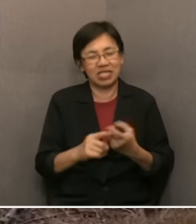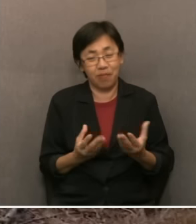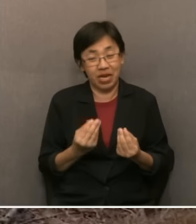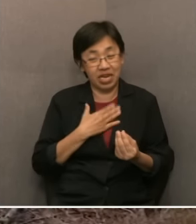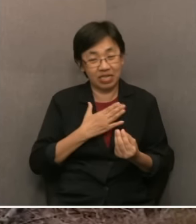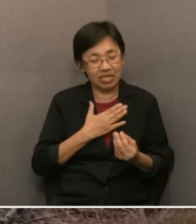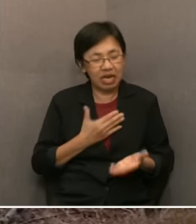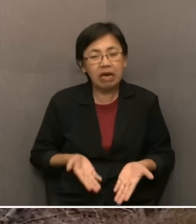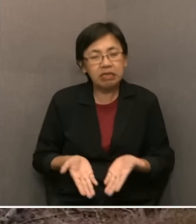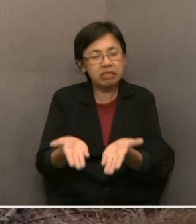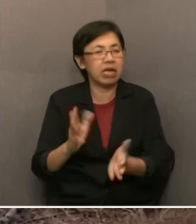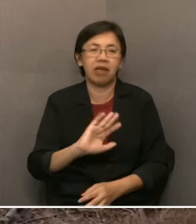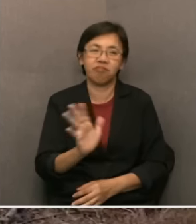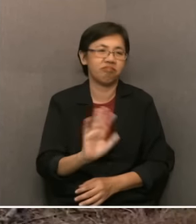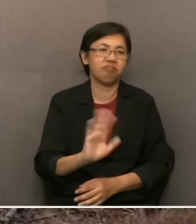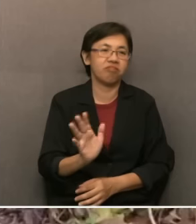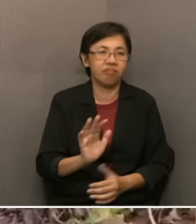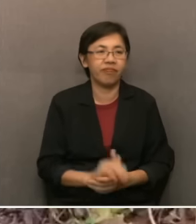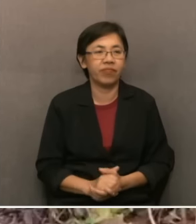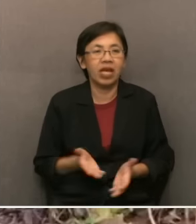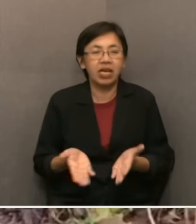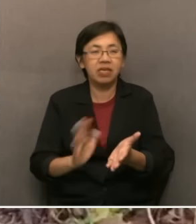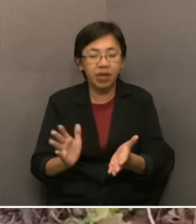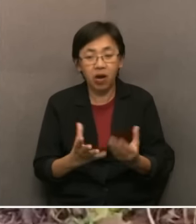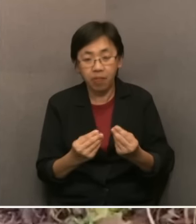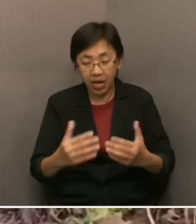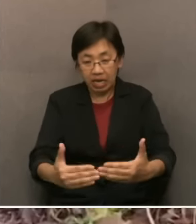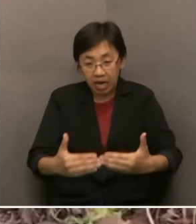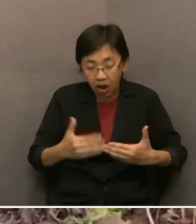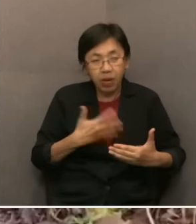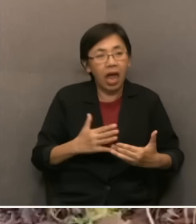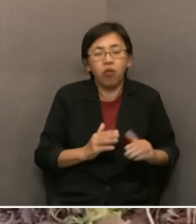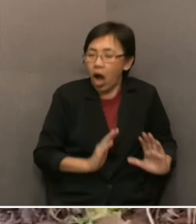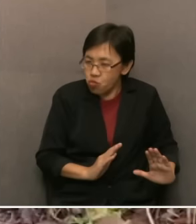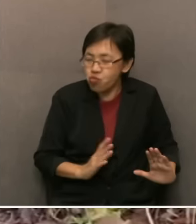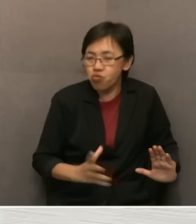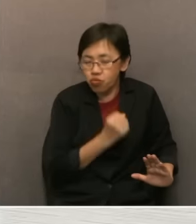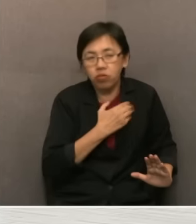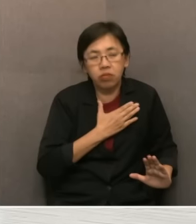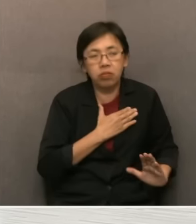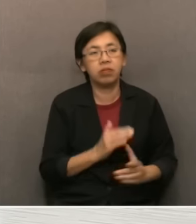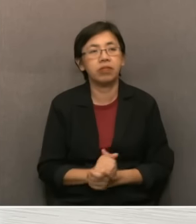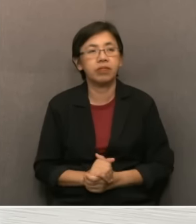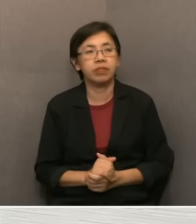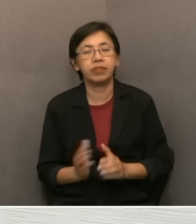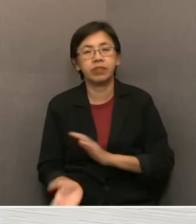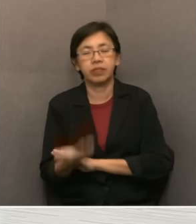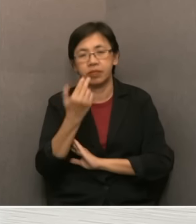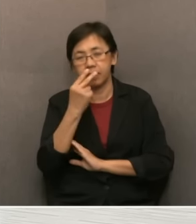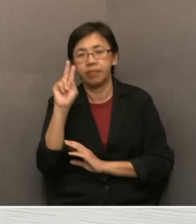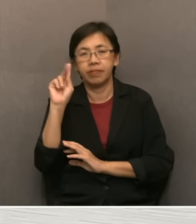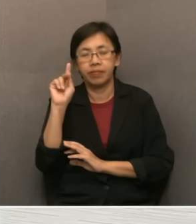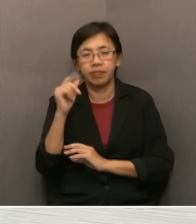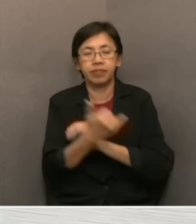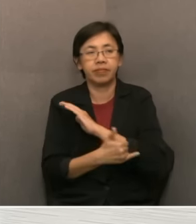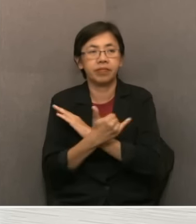เองอได้เอามาไว้แล้วอ่ะค่ะฉะนั้นเนี่ยตอนนี้ถ้าได้เท่าไหร่ก็คือต้องแบบรีบทำเพราะว่าอย่างเมื่อเช้านี้เองเนี่ยผมก็อ่านข่าวจากสนข่าว